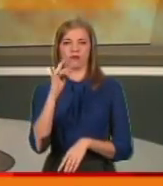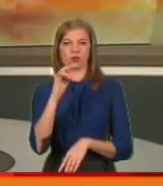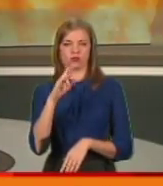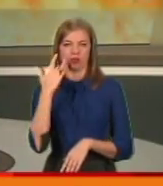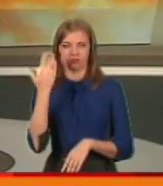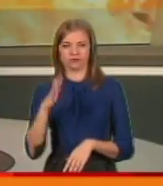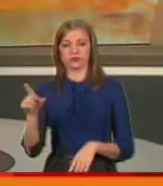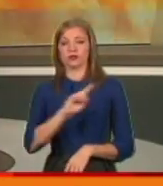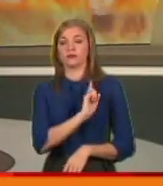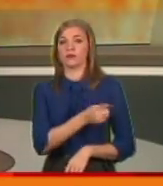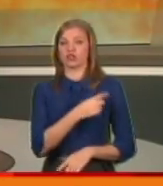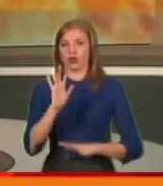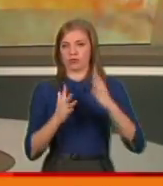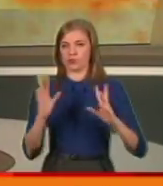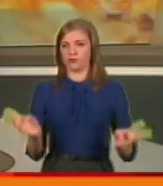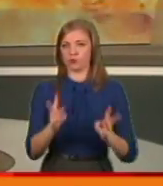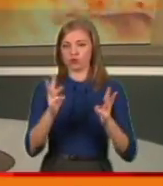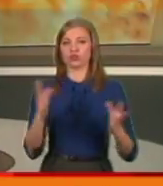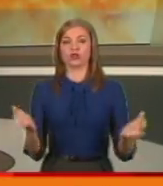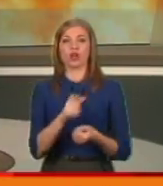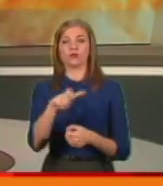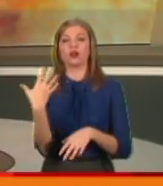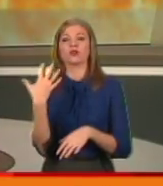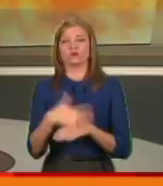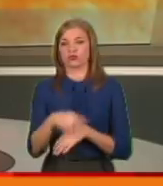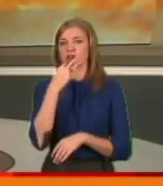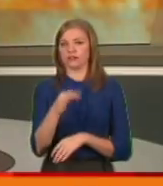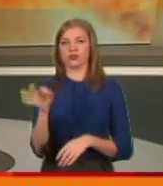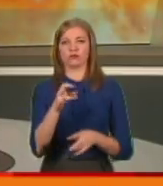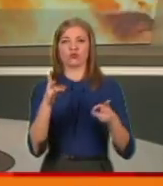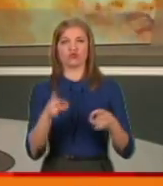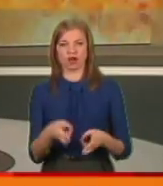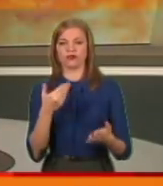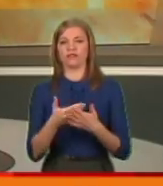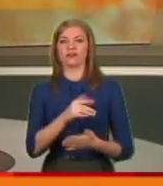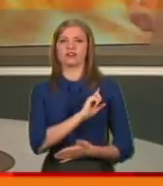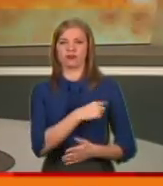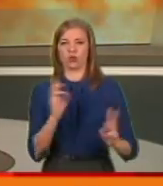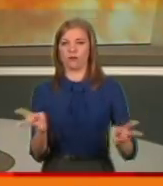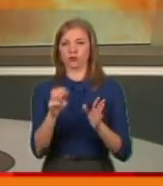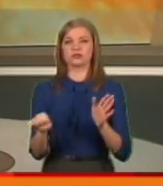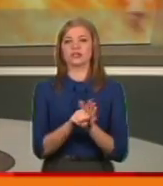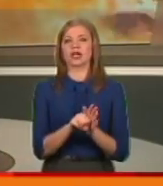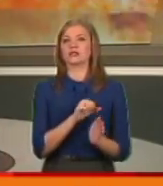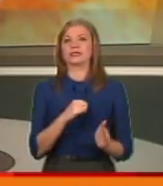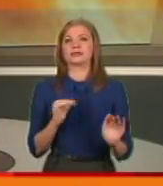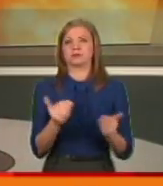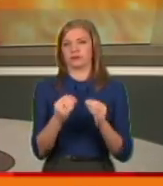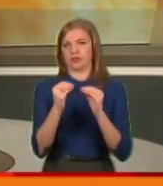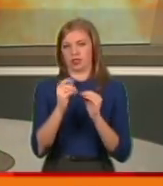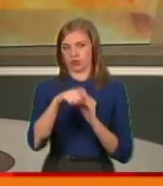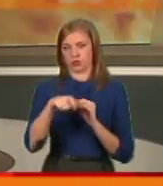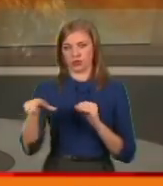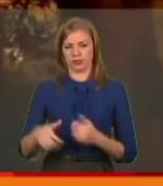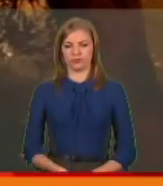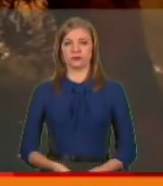Там вирують масштабні лісові пожежі. Рятувальники вже заявили про жертви. Від великого вогню загинуло принаймні 10